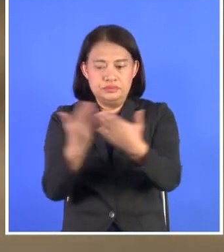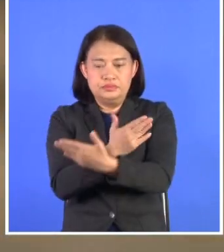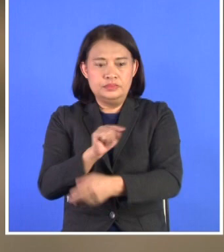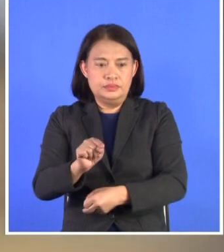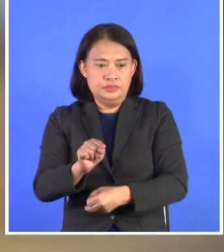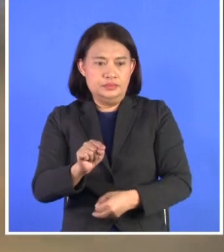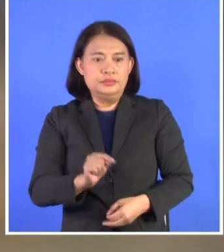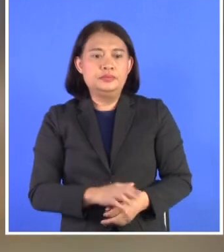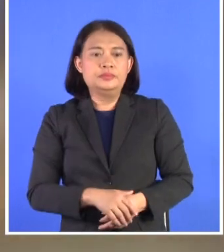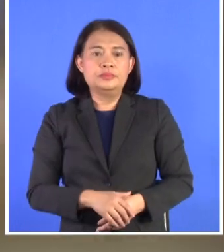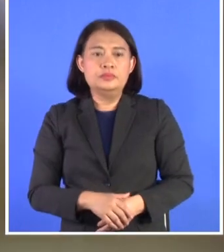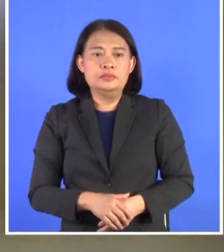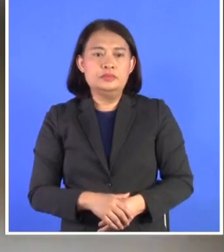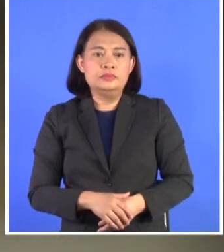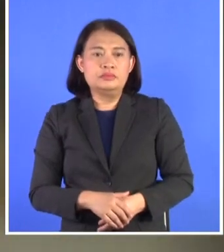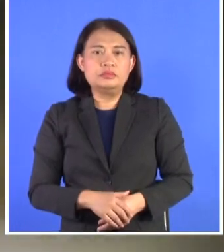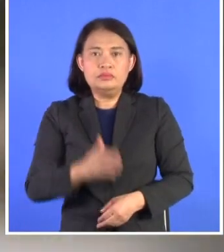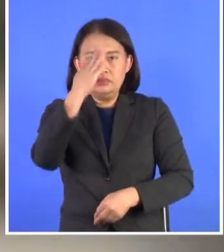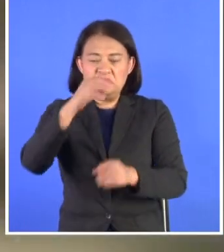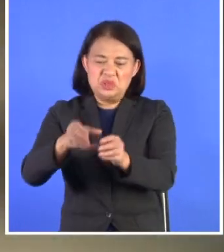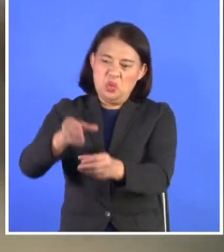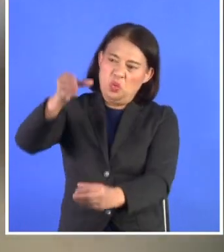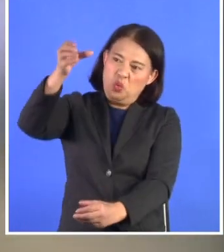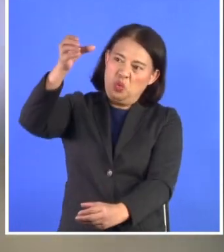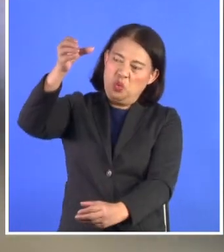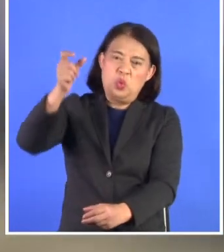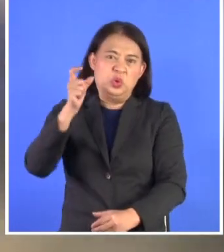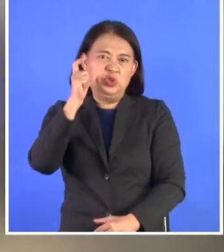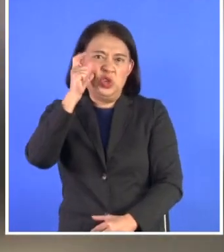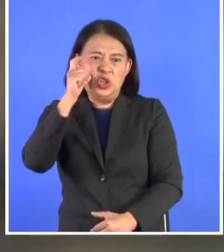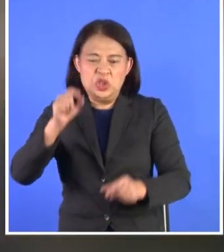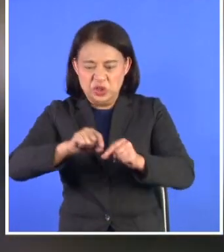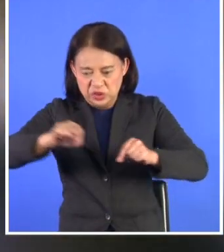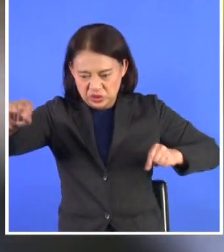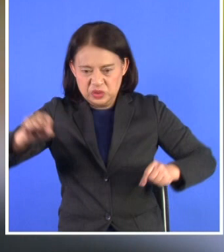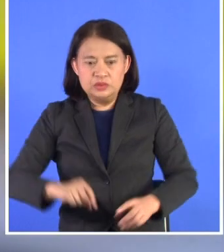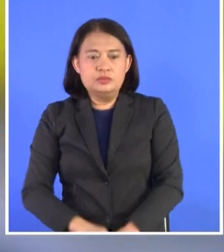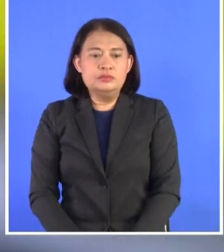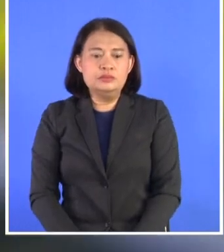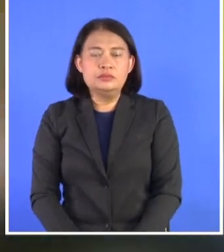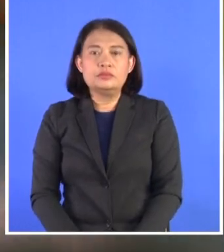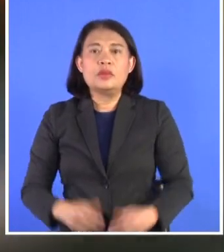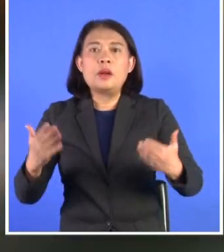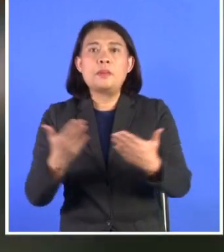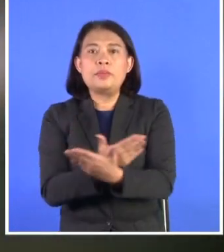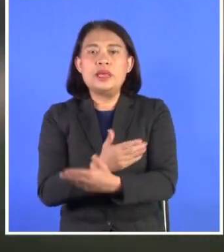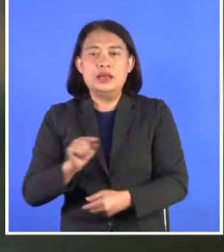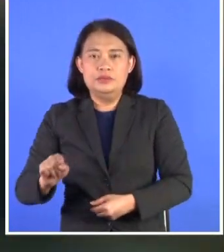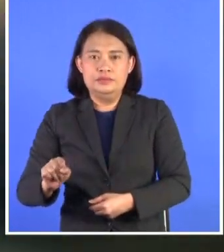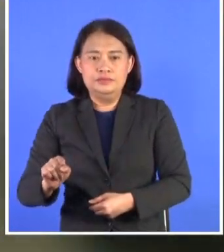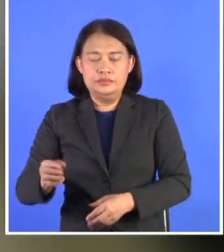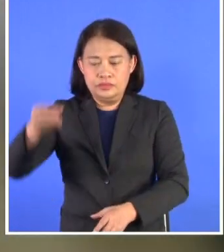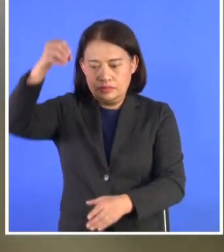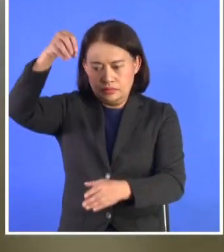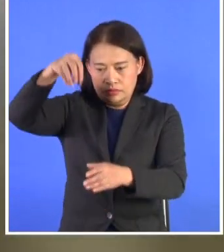มั้ยฮะก็เพราะมันใหญ่และยาวเออๆๆนี่ได้มั้ยอีกนี่อีกใบนึงแล้วใช่มั้ยคะอันนี้เปลี่ยนใบฮะเปลี่ยนใบอ่ะเดี๋ยวดูเดี๋ยวดูใส่ได้มั้ย